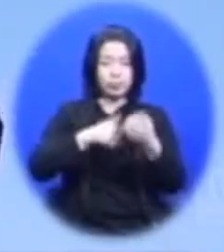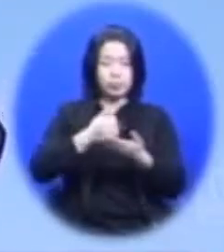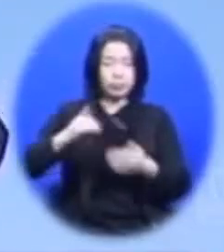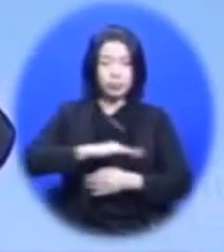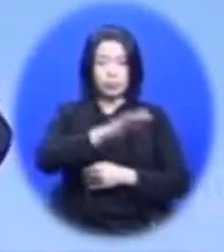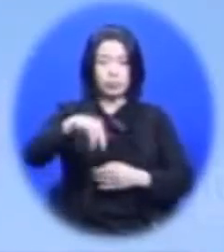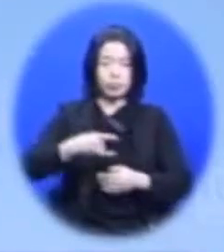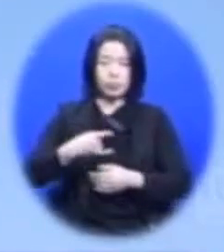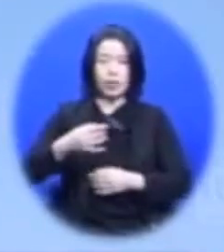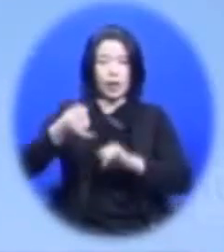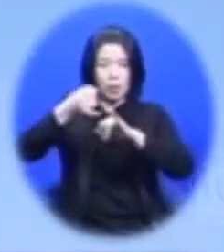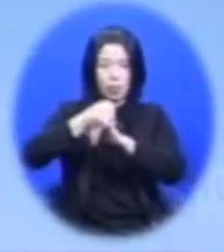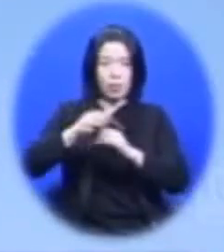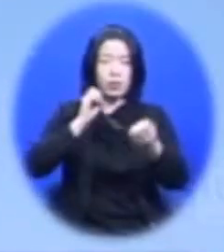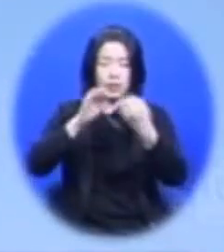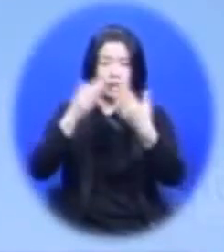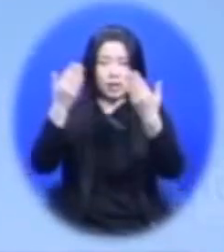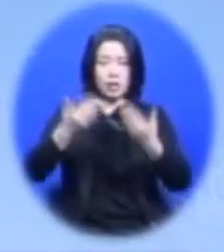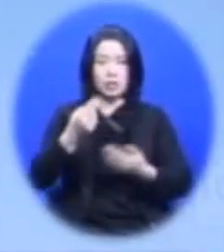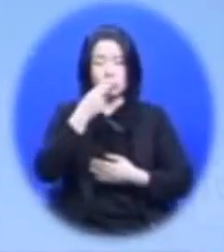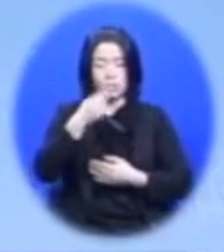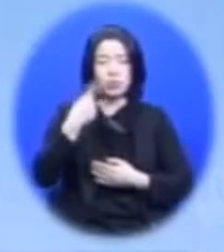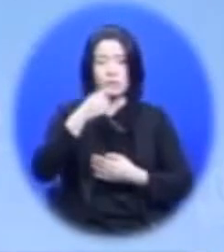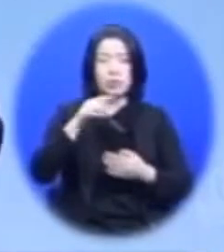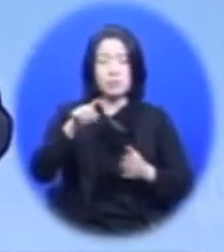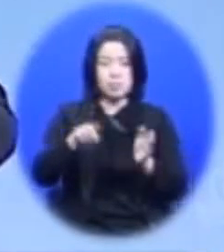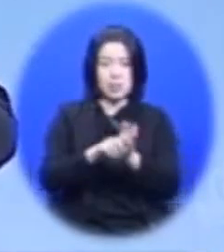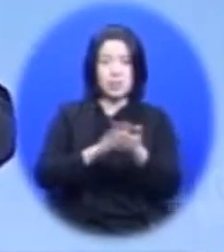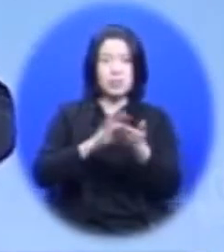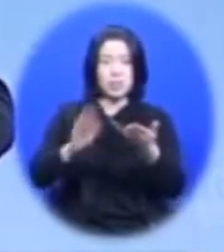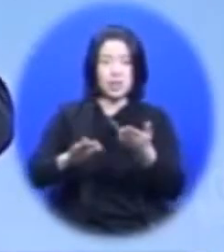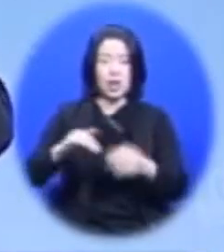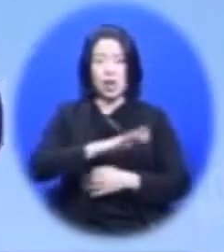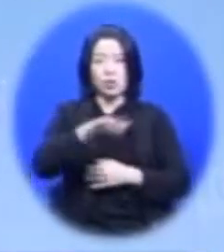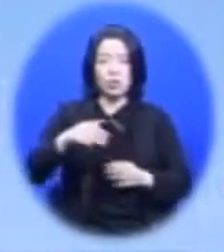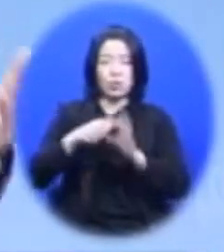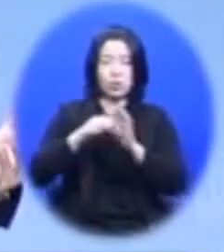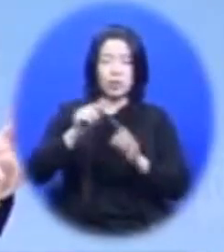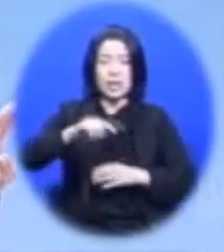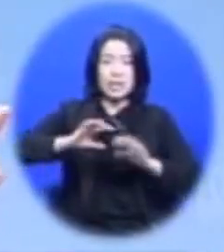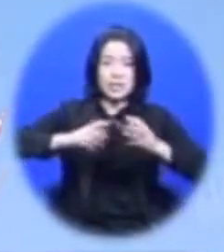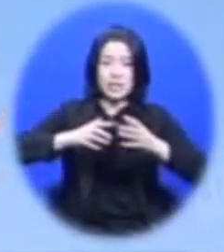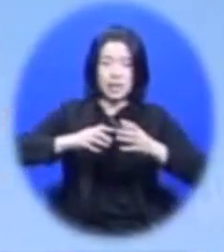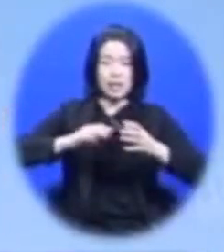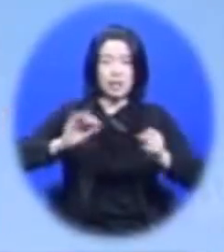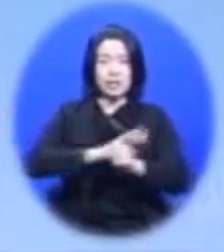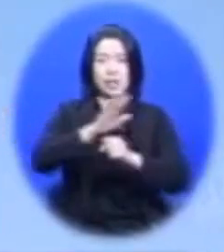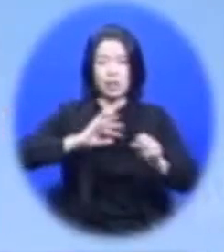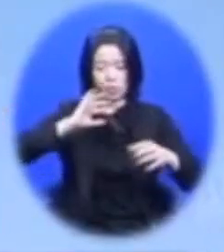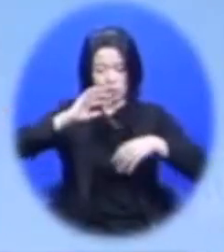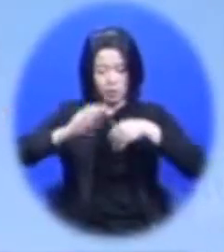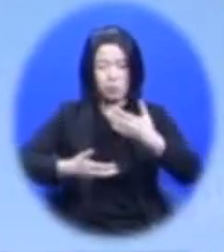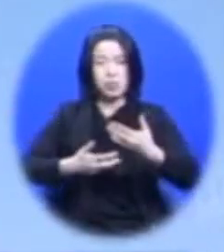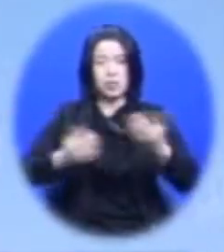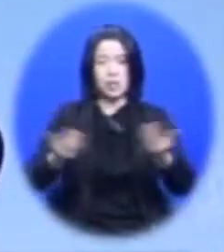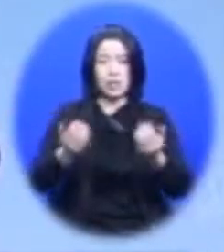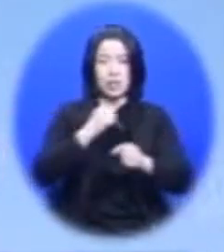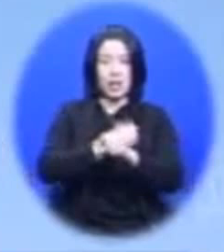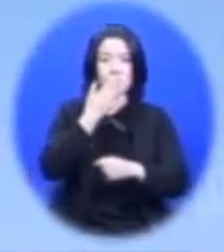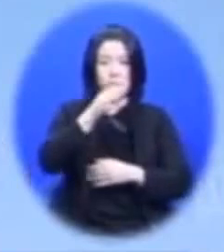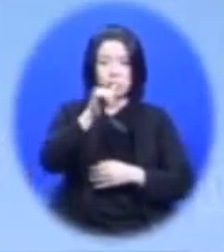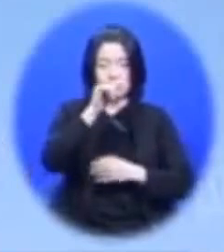우리에게 반드시 응답하실 걸 믿습니다. 우리를 통해 이 세상을 사랑으로 뒤집는 일을 하실 줄 믿습니다. 이